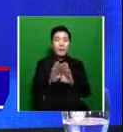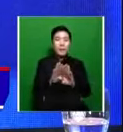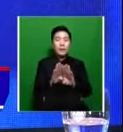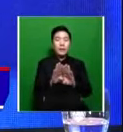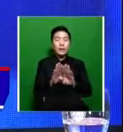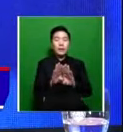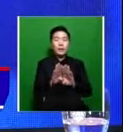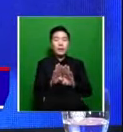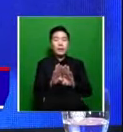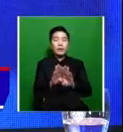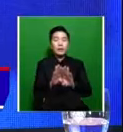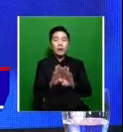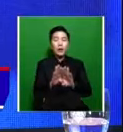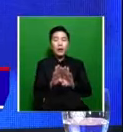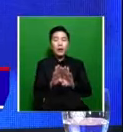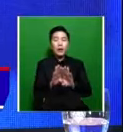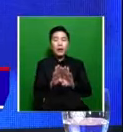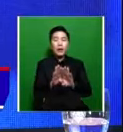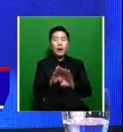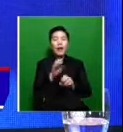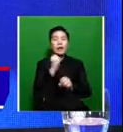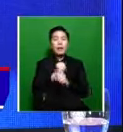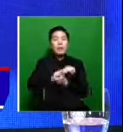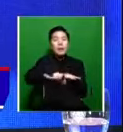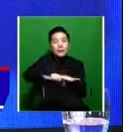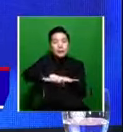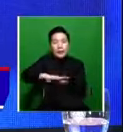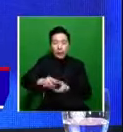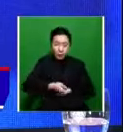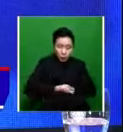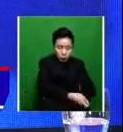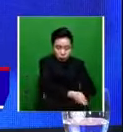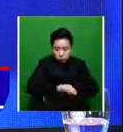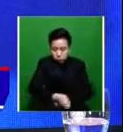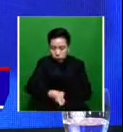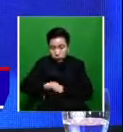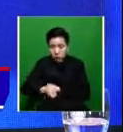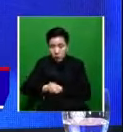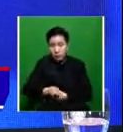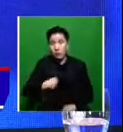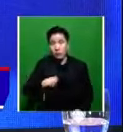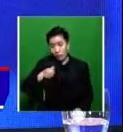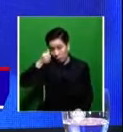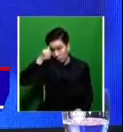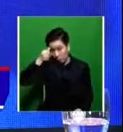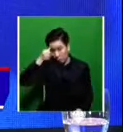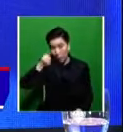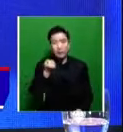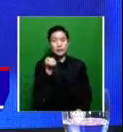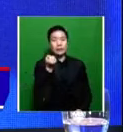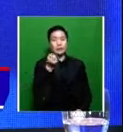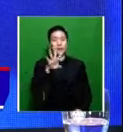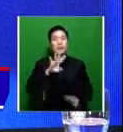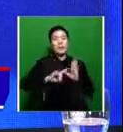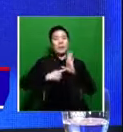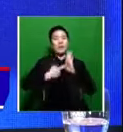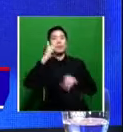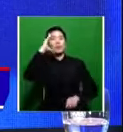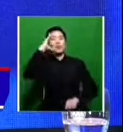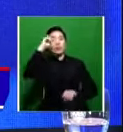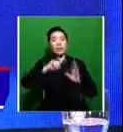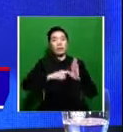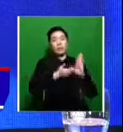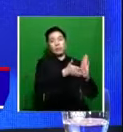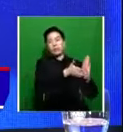การให้ทำบิ๊กคลีนนิ่งนะครับในเป็นเวลา14วันนับจากพรุ่งนี้เป็นต้นไปนะ